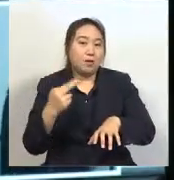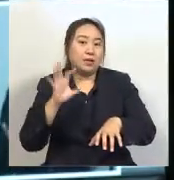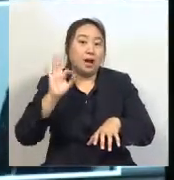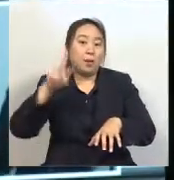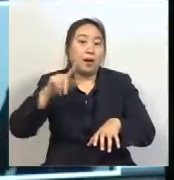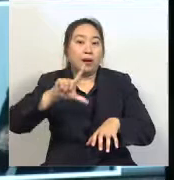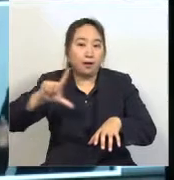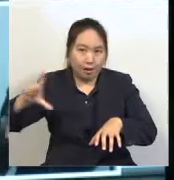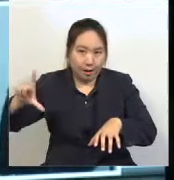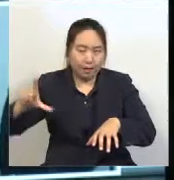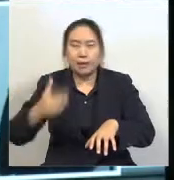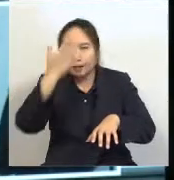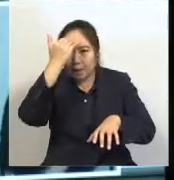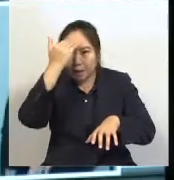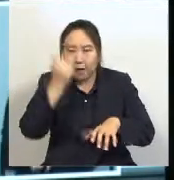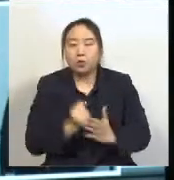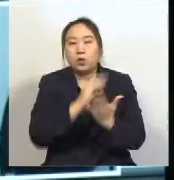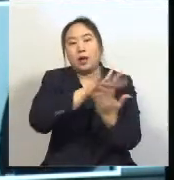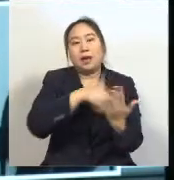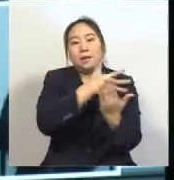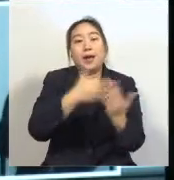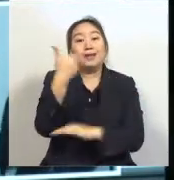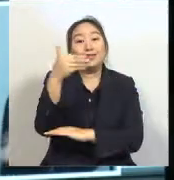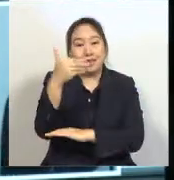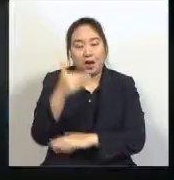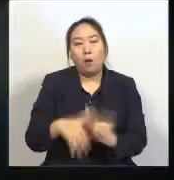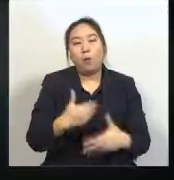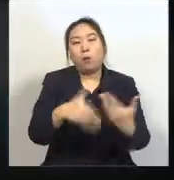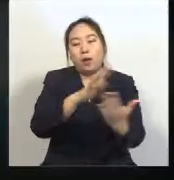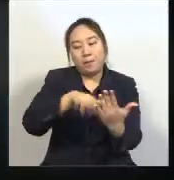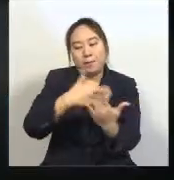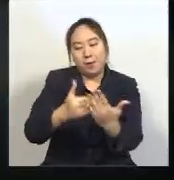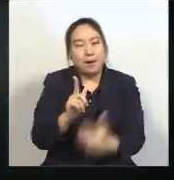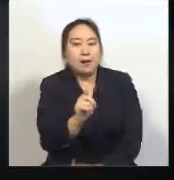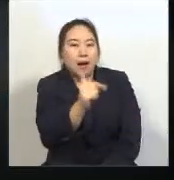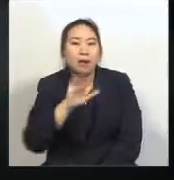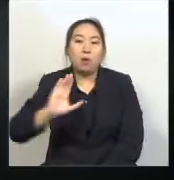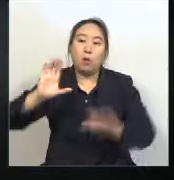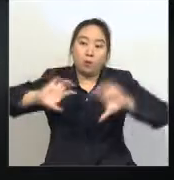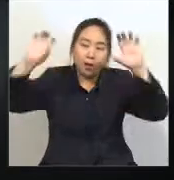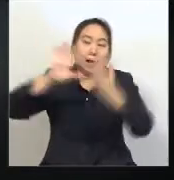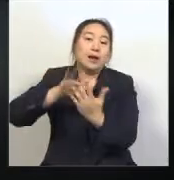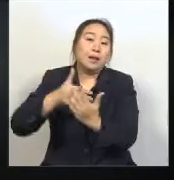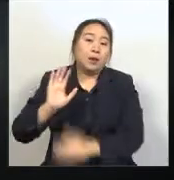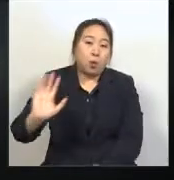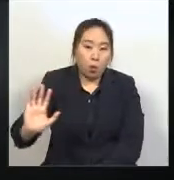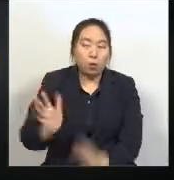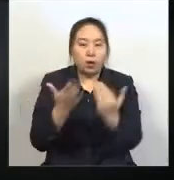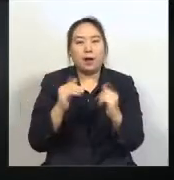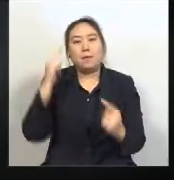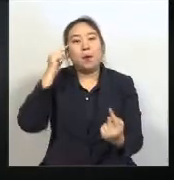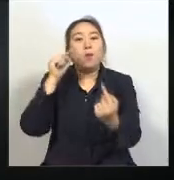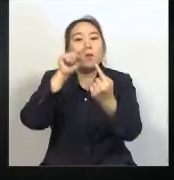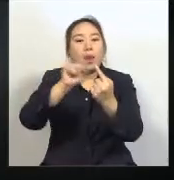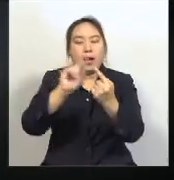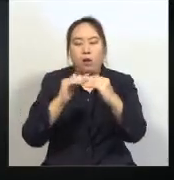469,000 ล้านบาทนั้นเพื่อที่จะขับเคลื่อนยุทธศาสตร์ชาติแผนแม่บทและนโยบายของรัฐบาลและก็มีเป้าหมายเพื่อที่จะลดความ